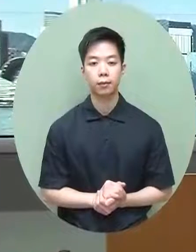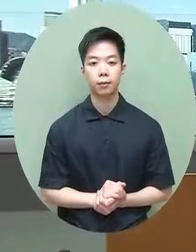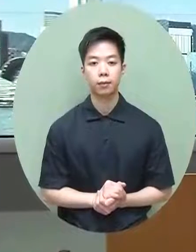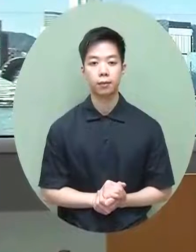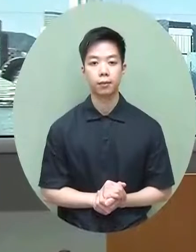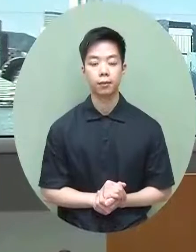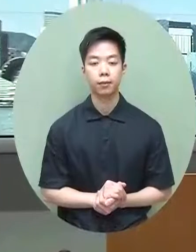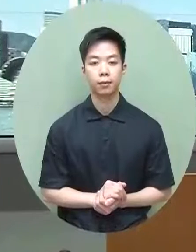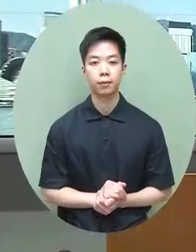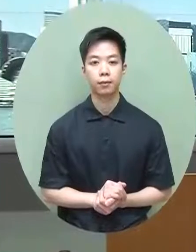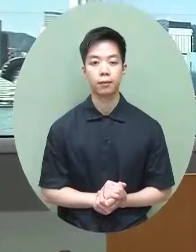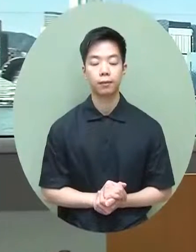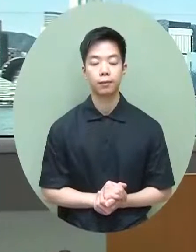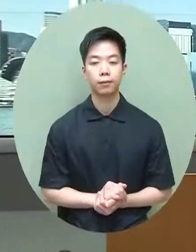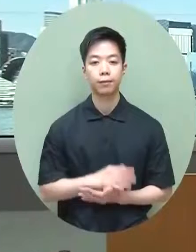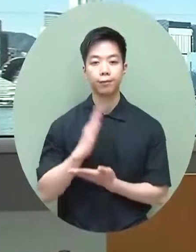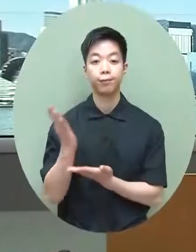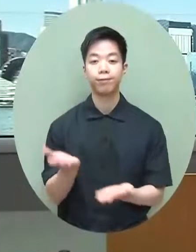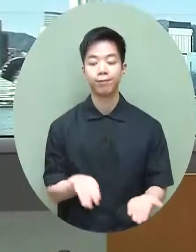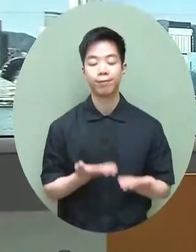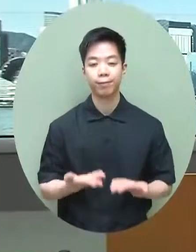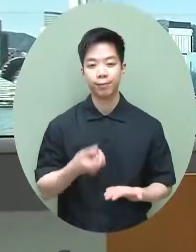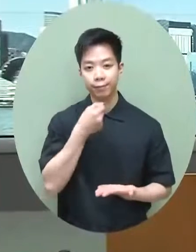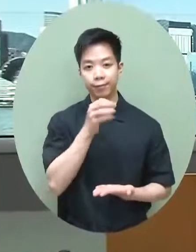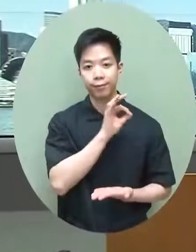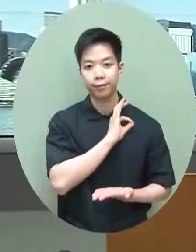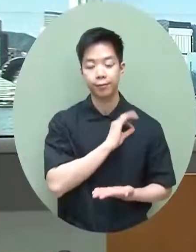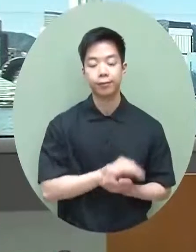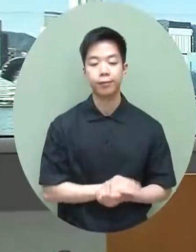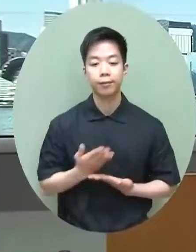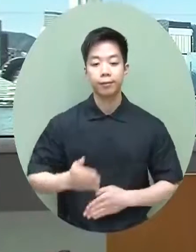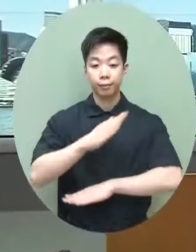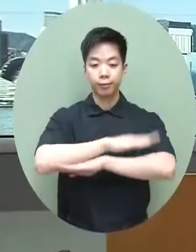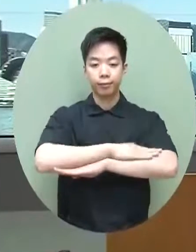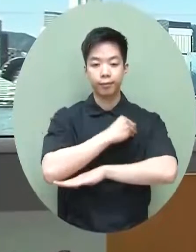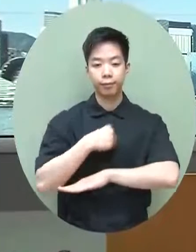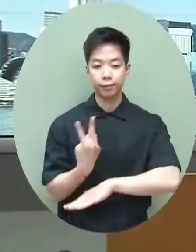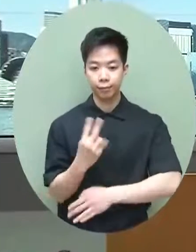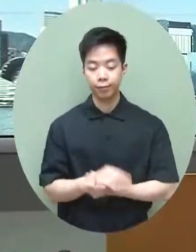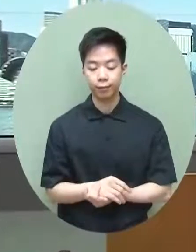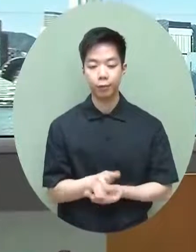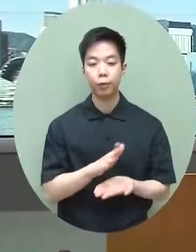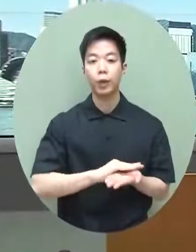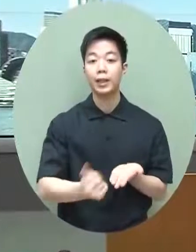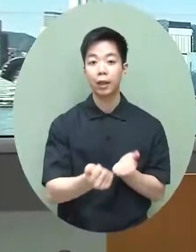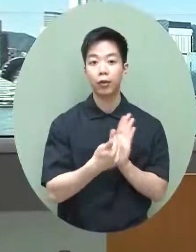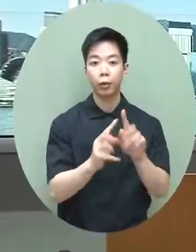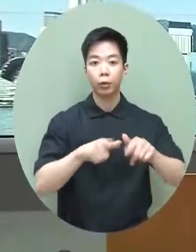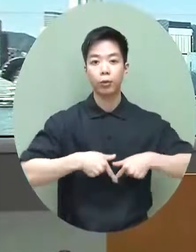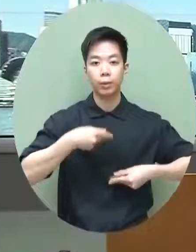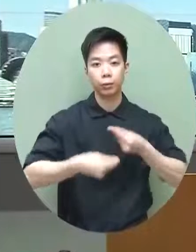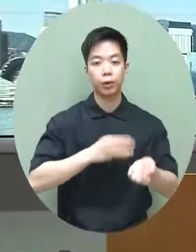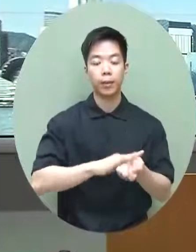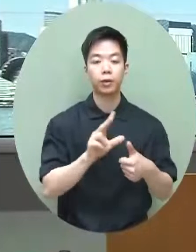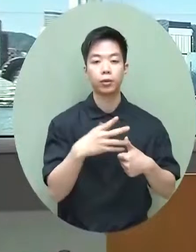歡迎大家出席今 Welcome to today's press briefing. We have on the stage two speakers, Dr. Zhang Shukwan, Head of Communicable Disease Branch,